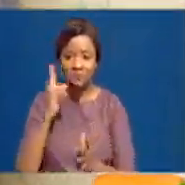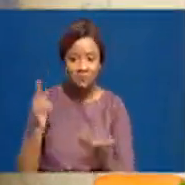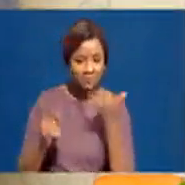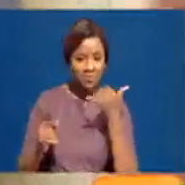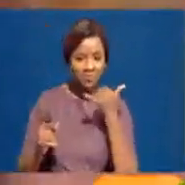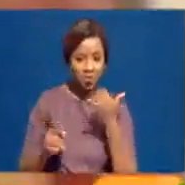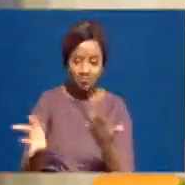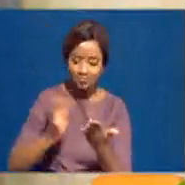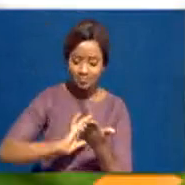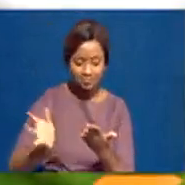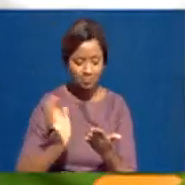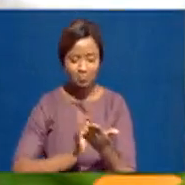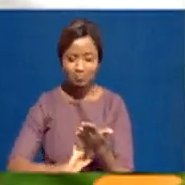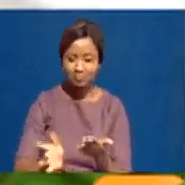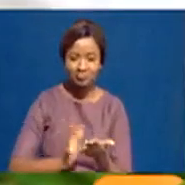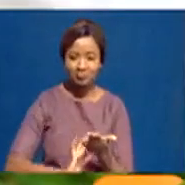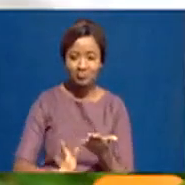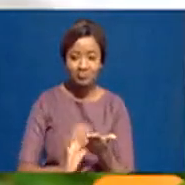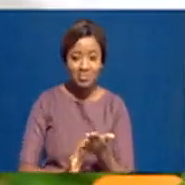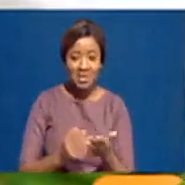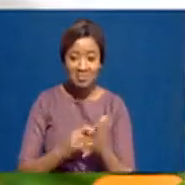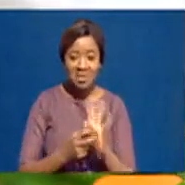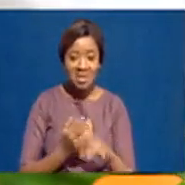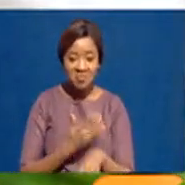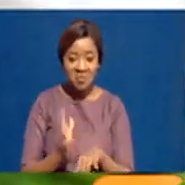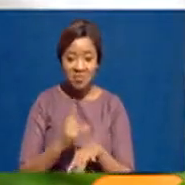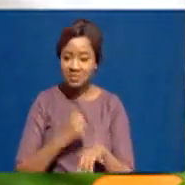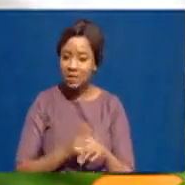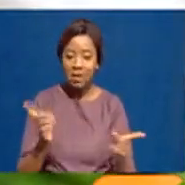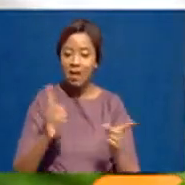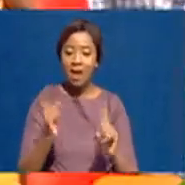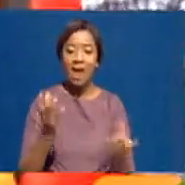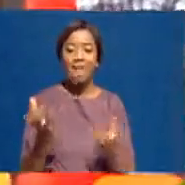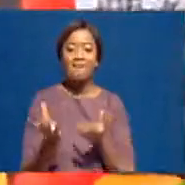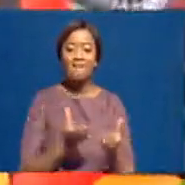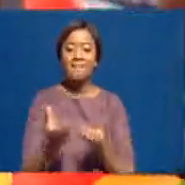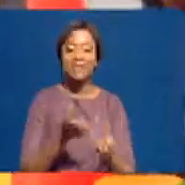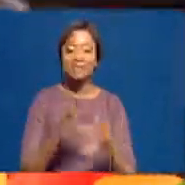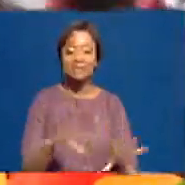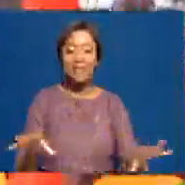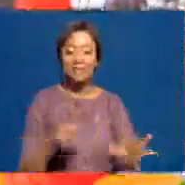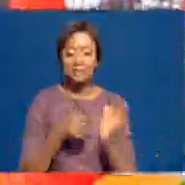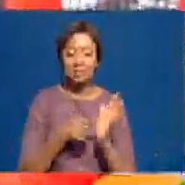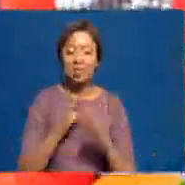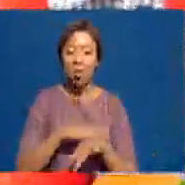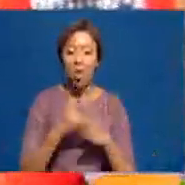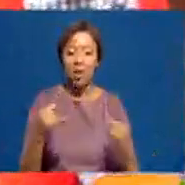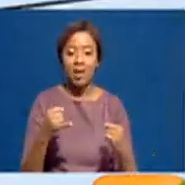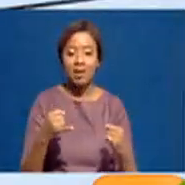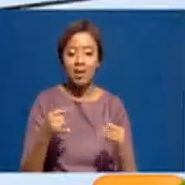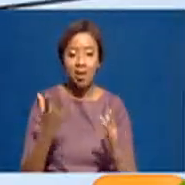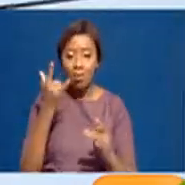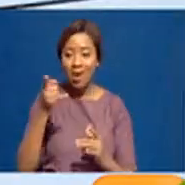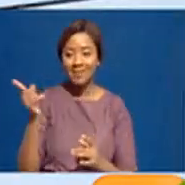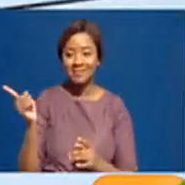notice traders on their phones. They're not passing time. They say they're busy marketing their products online using free